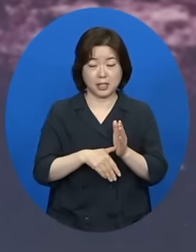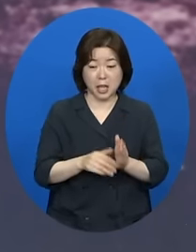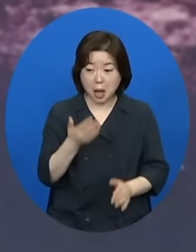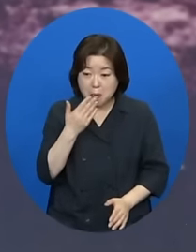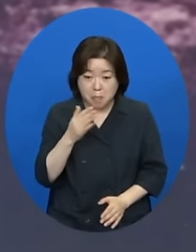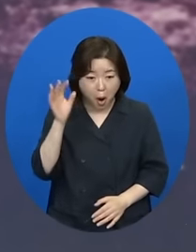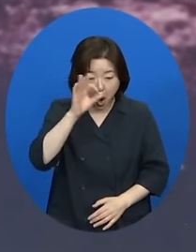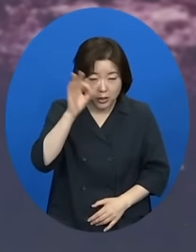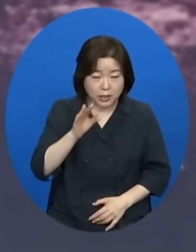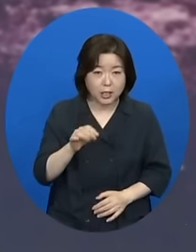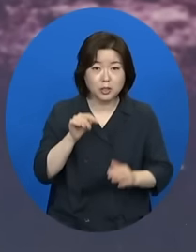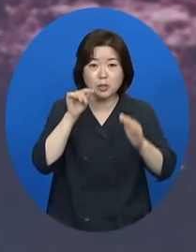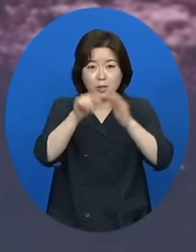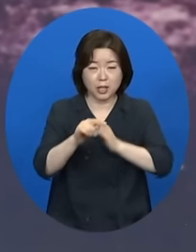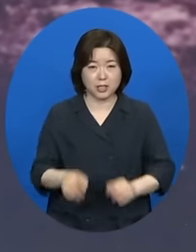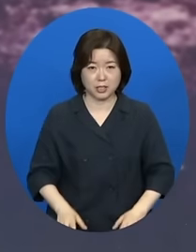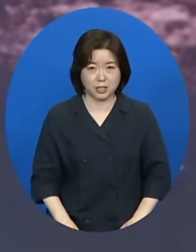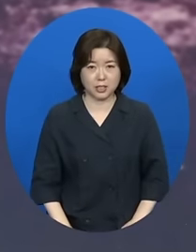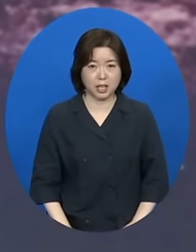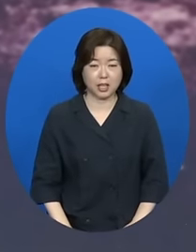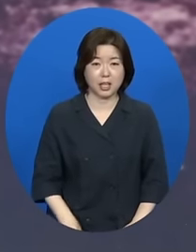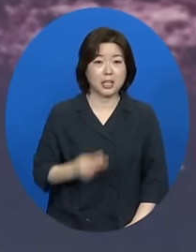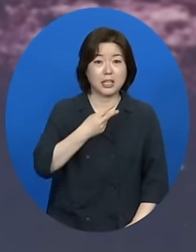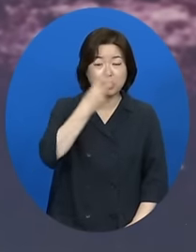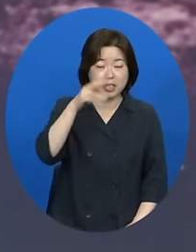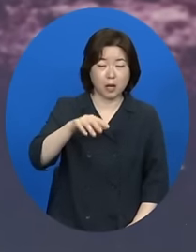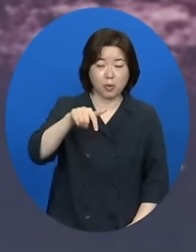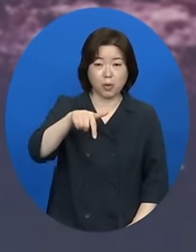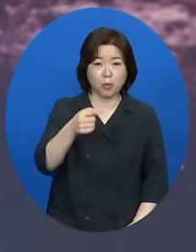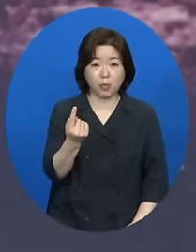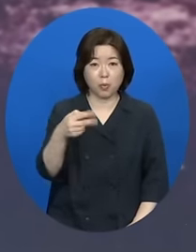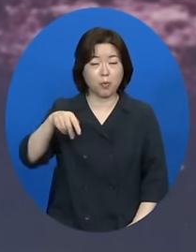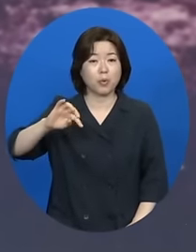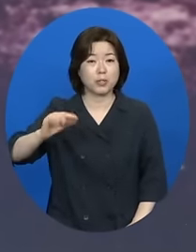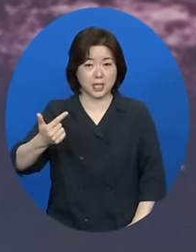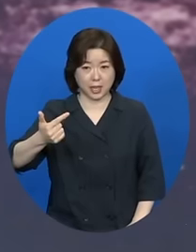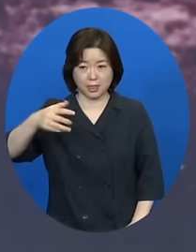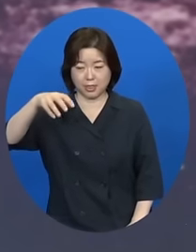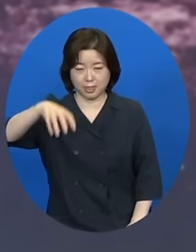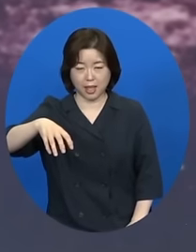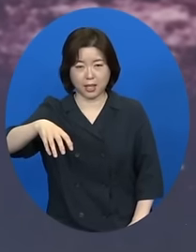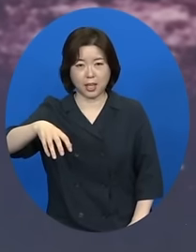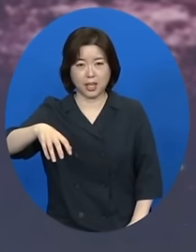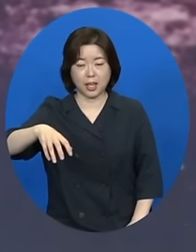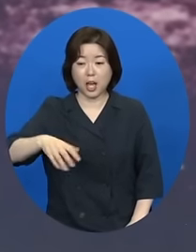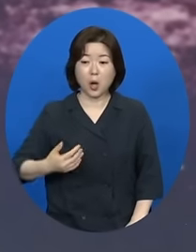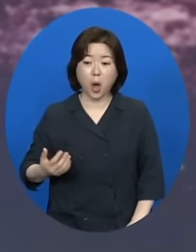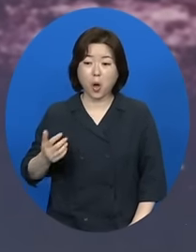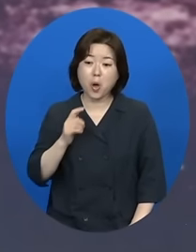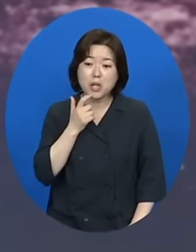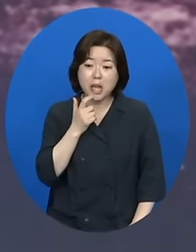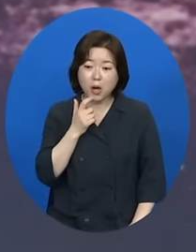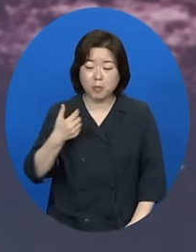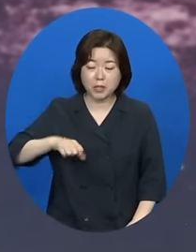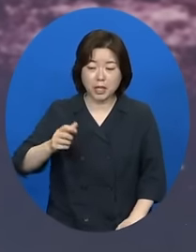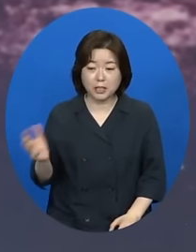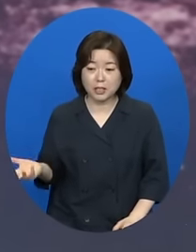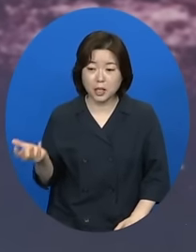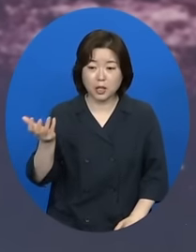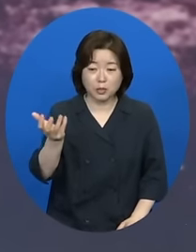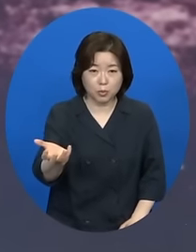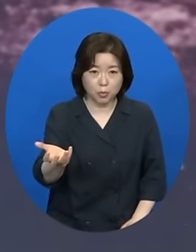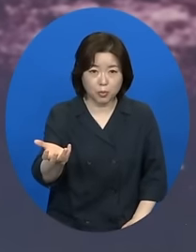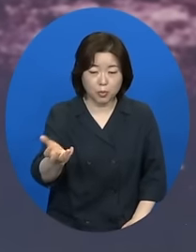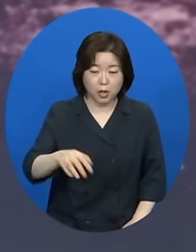이 애굽의 고센 땅에 이 야곱과 아들들이 정착을 하면서 거기에서 이제 이